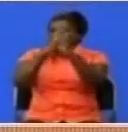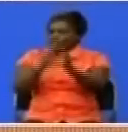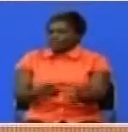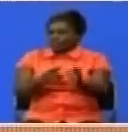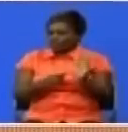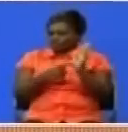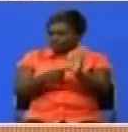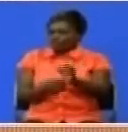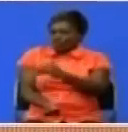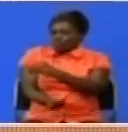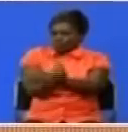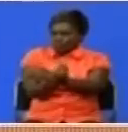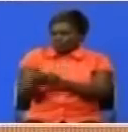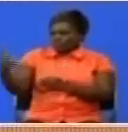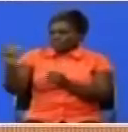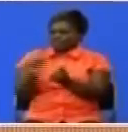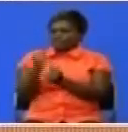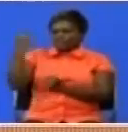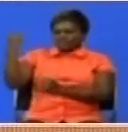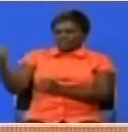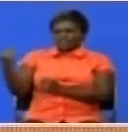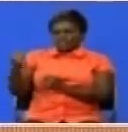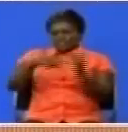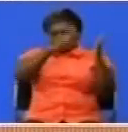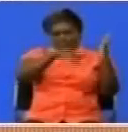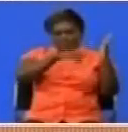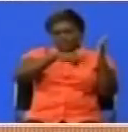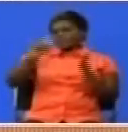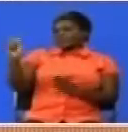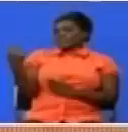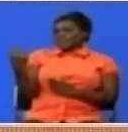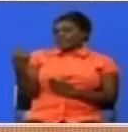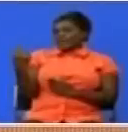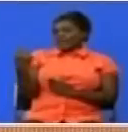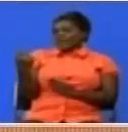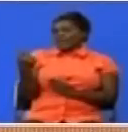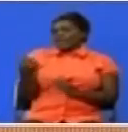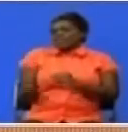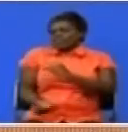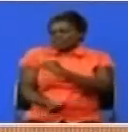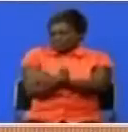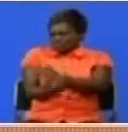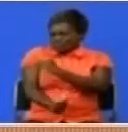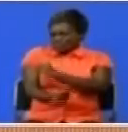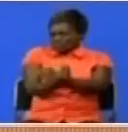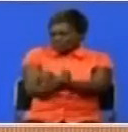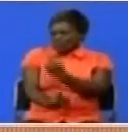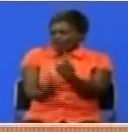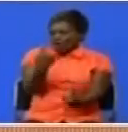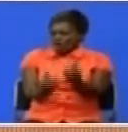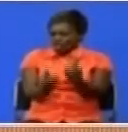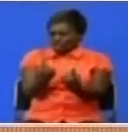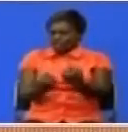yake kuhusu fisadi mwaka 2015 na kuiorodhesha Kenya kati ya nchi zenye uozo huo. Mark Namaso anaarifu